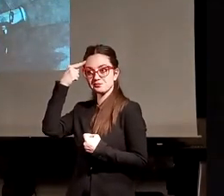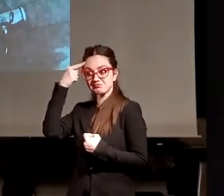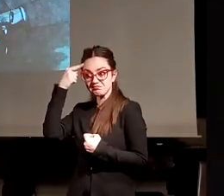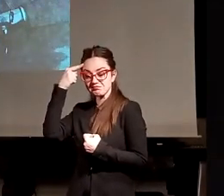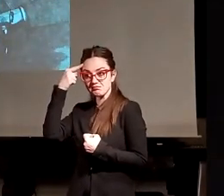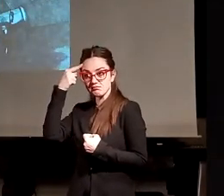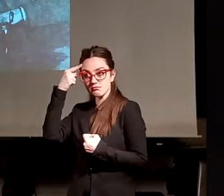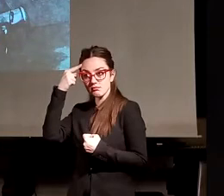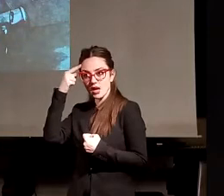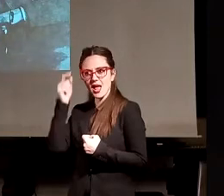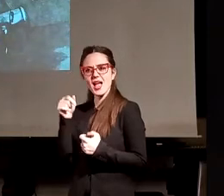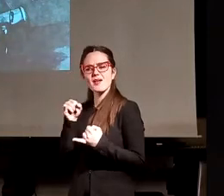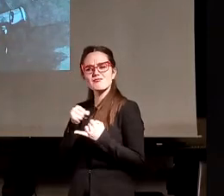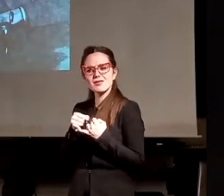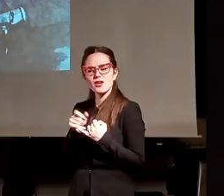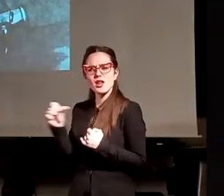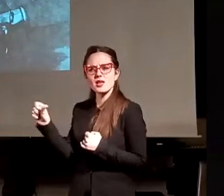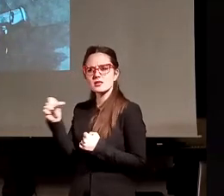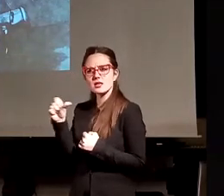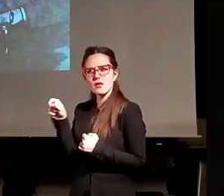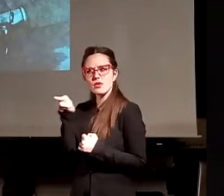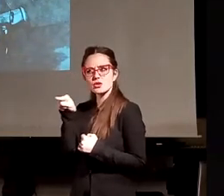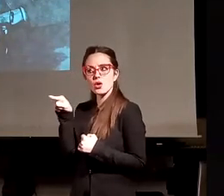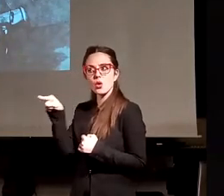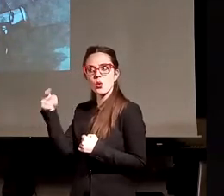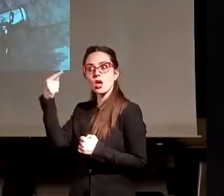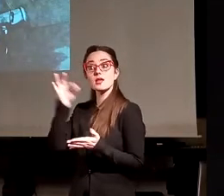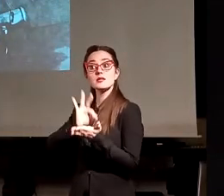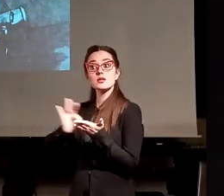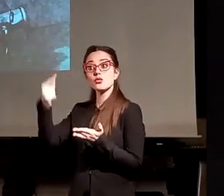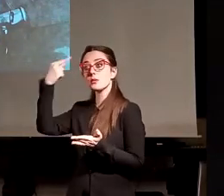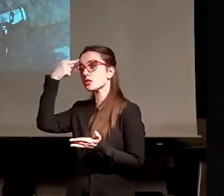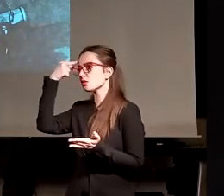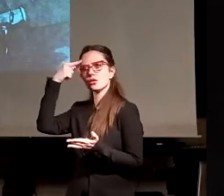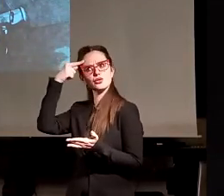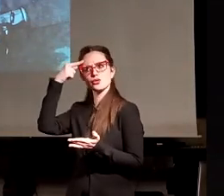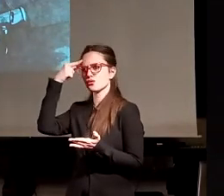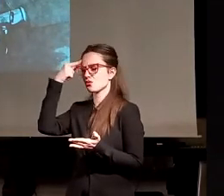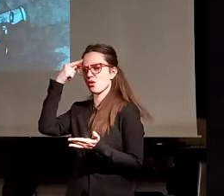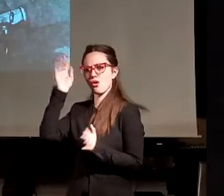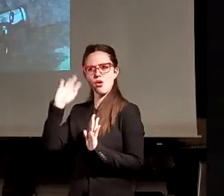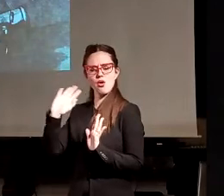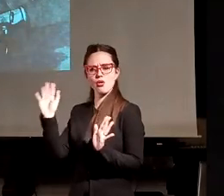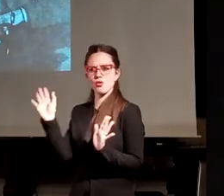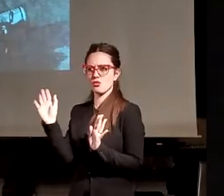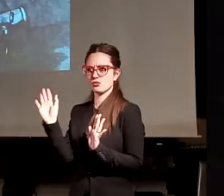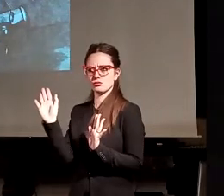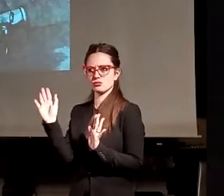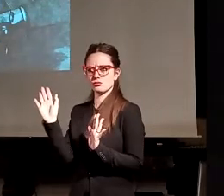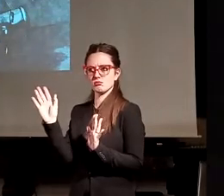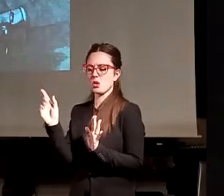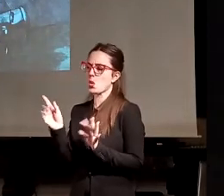nera dimensione che non è uno scritto dico diciamo sì assolutamente no non